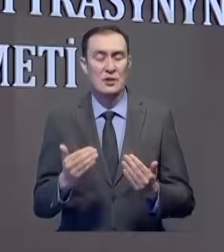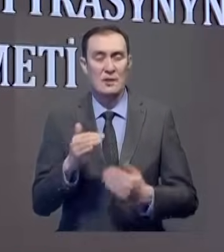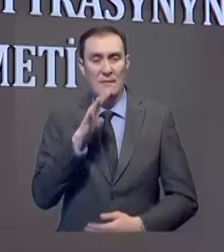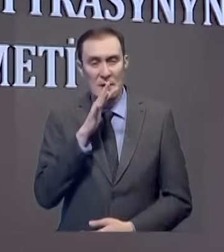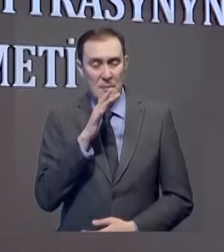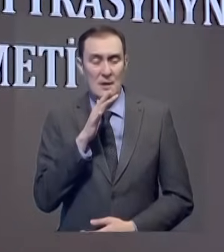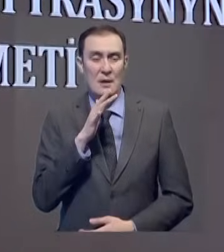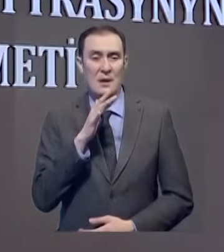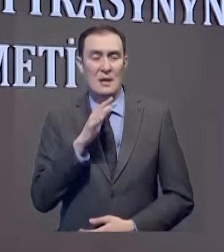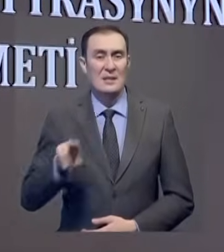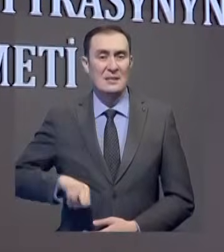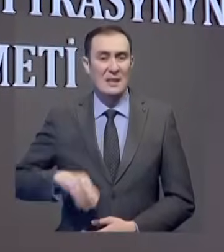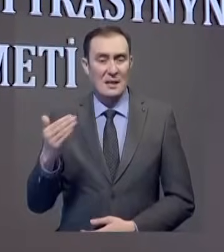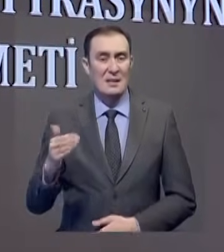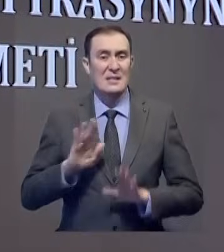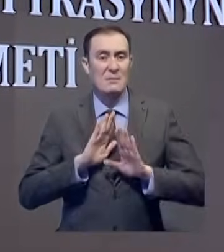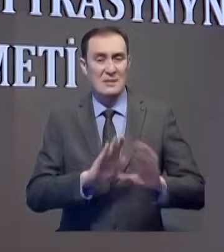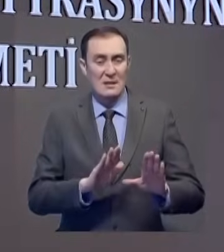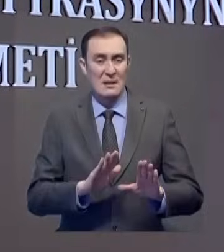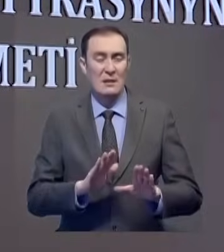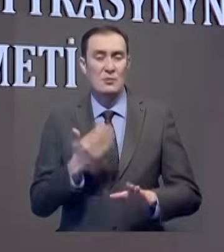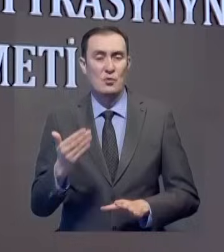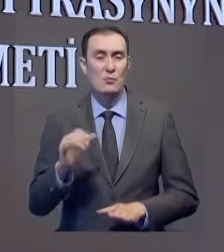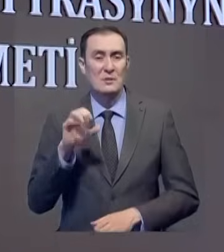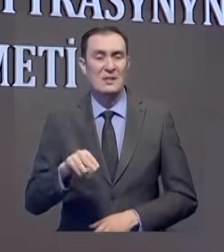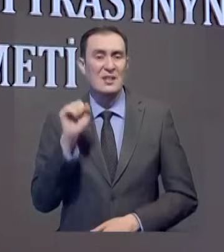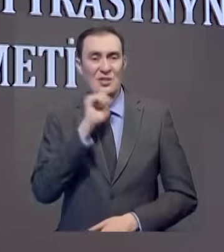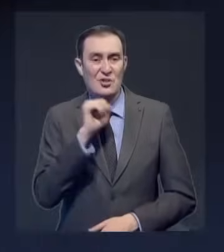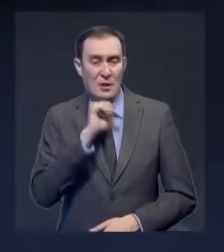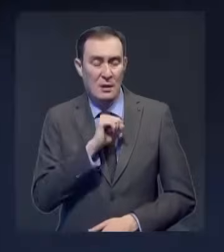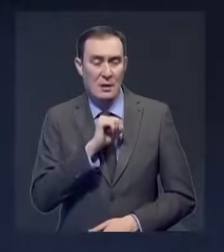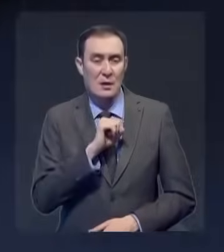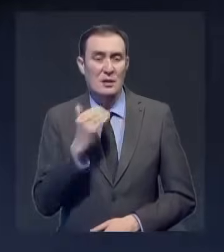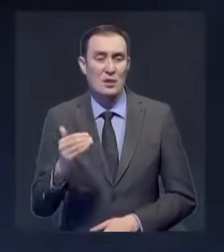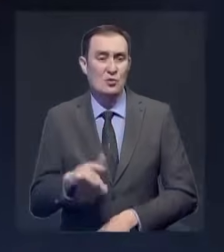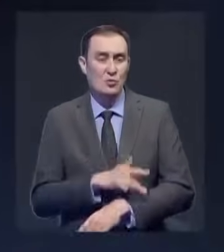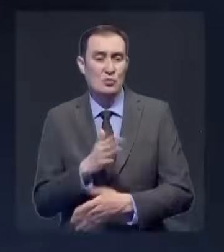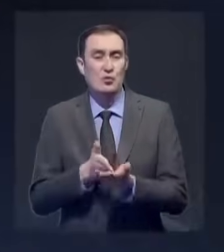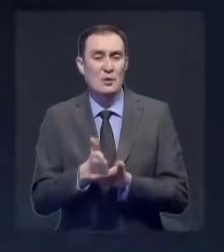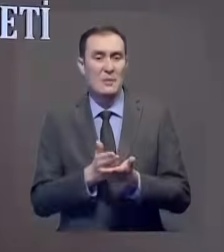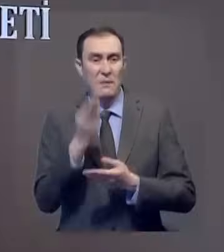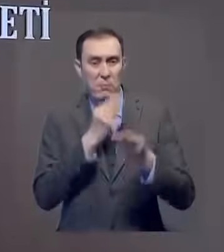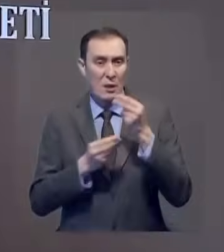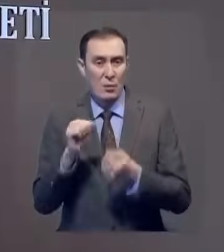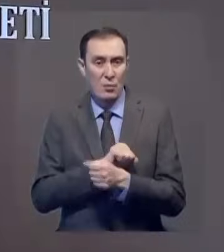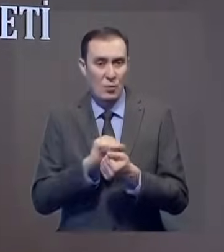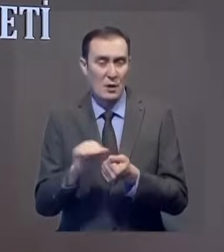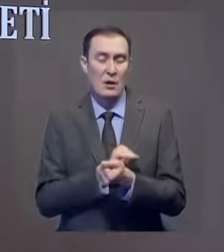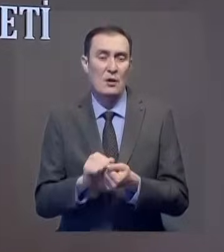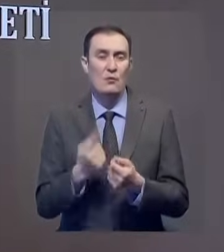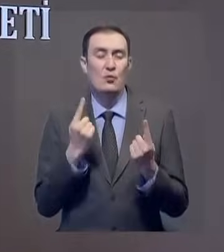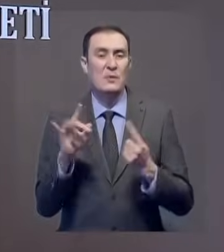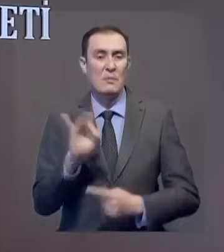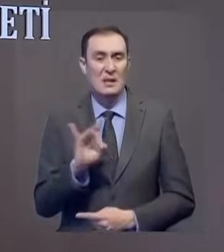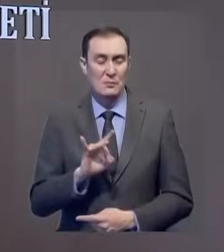время деяния директора и заместителя квалифицированы по статье хищения и служебного подлога. По статье хищения в особо